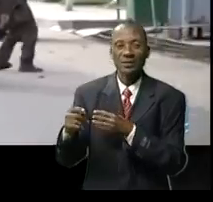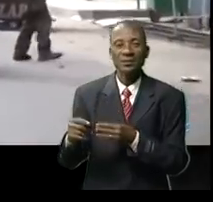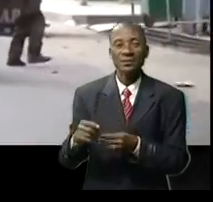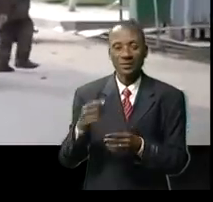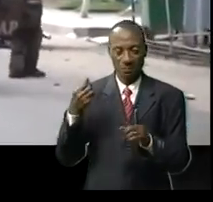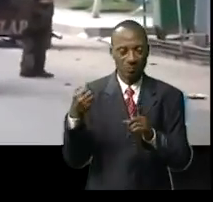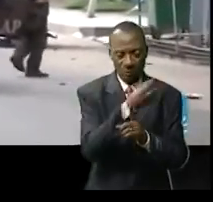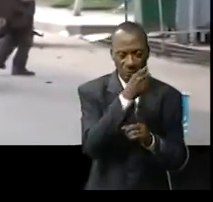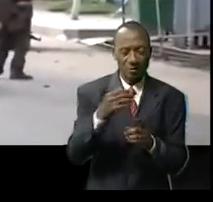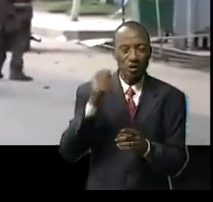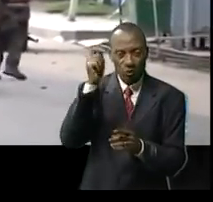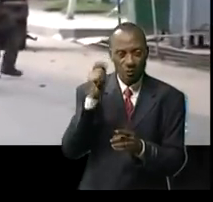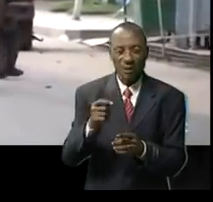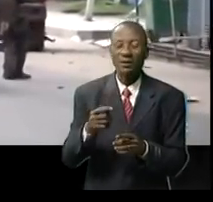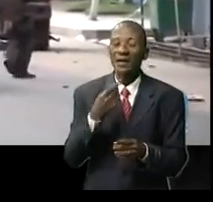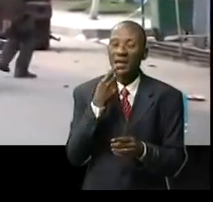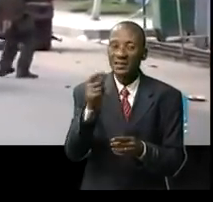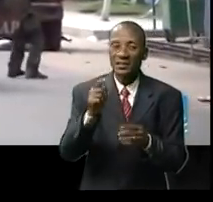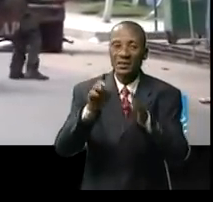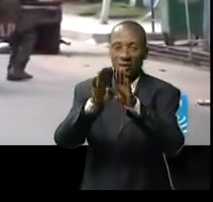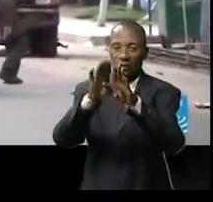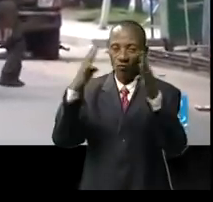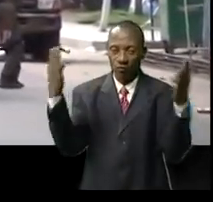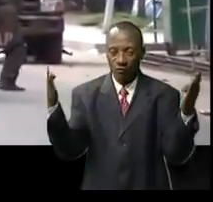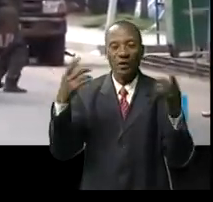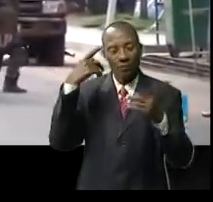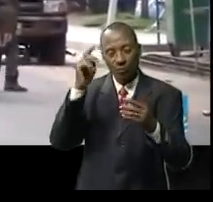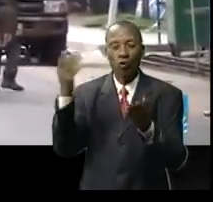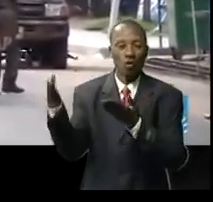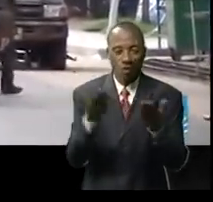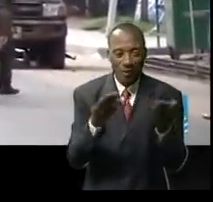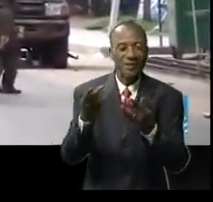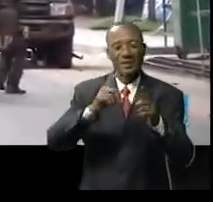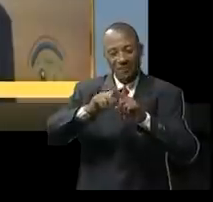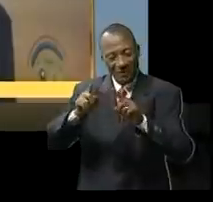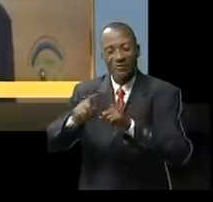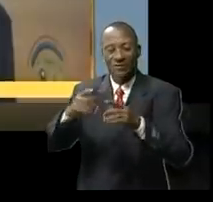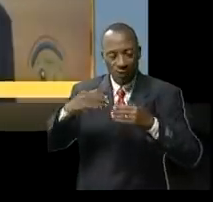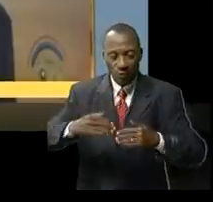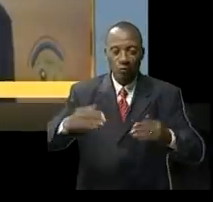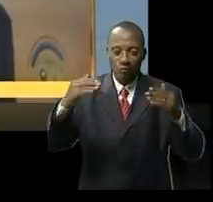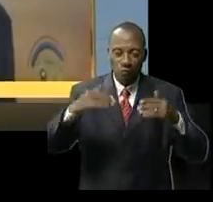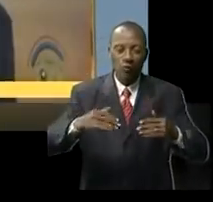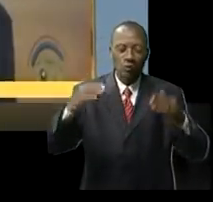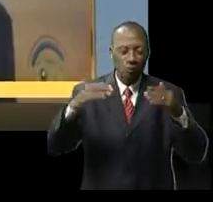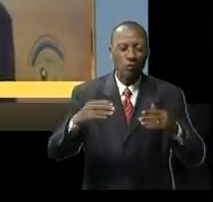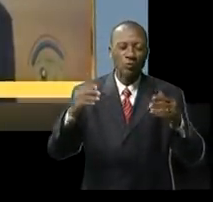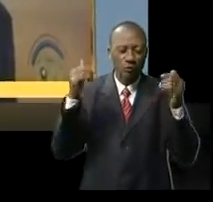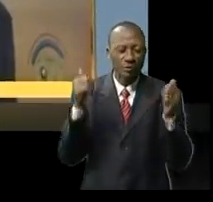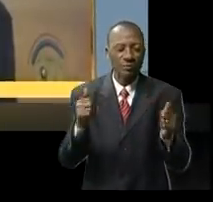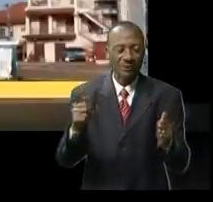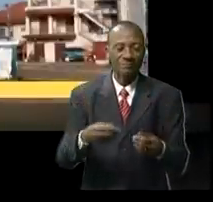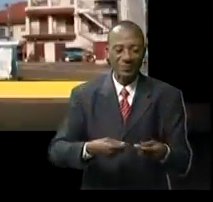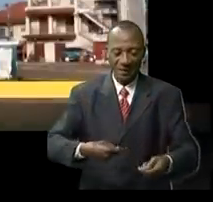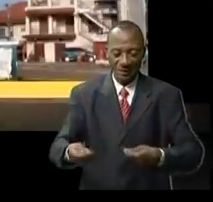frontières fermées dimanche par les putschistes. Conakry a tourné au ralenti ce lundi. Nombre de magasins sont restés fermés et le marché central